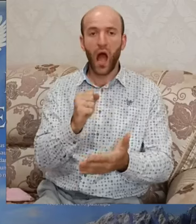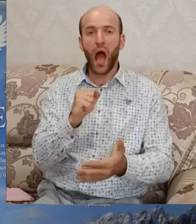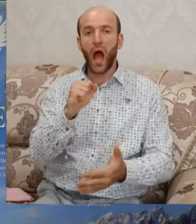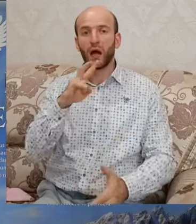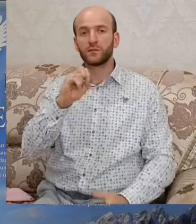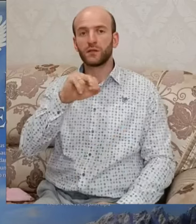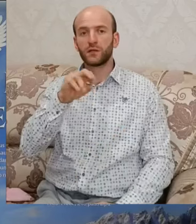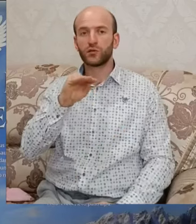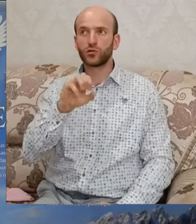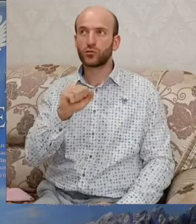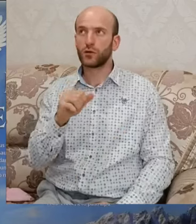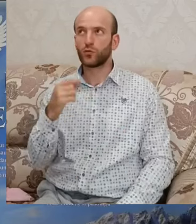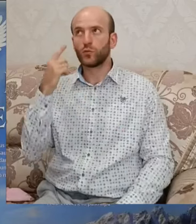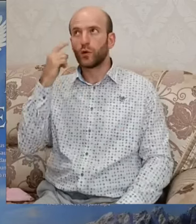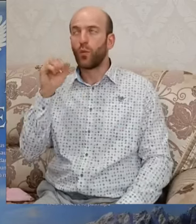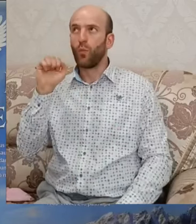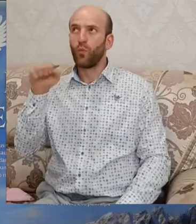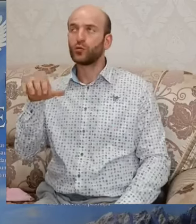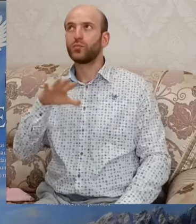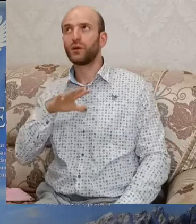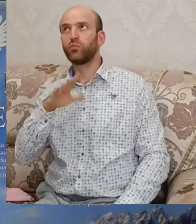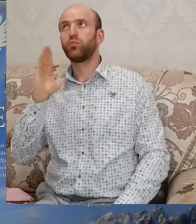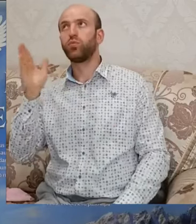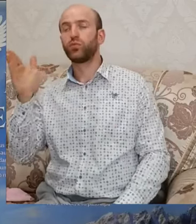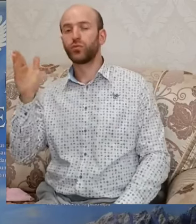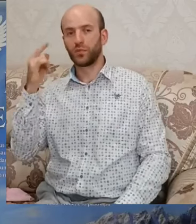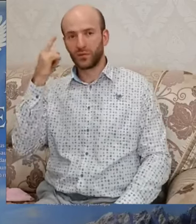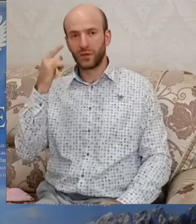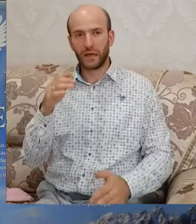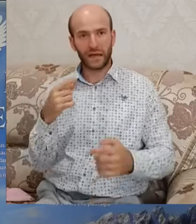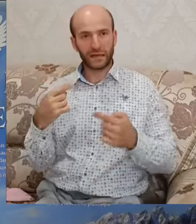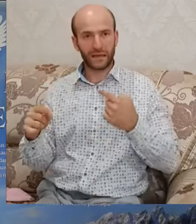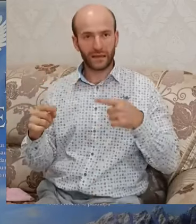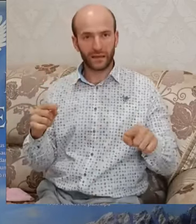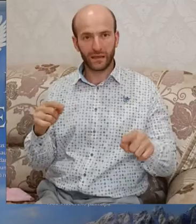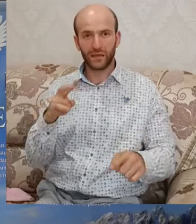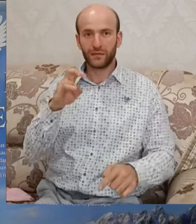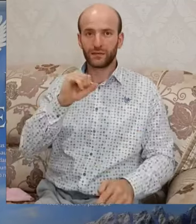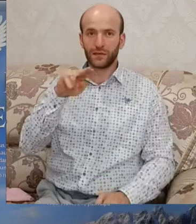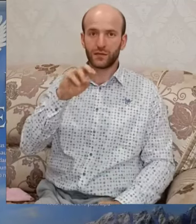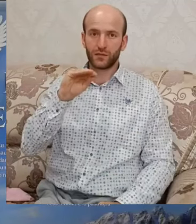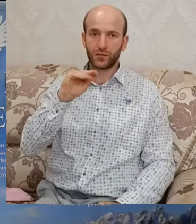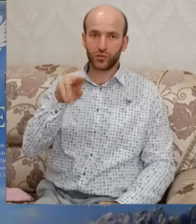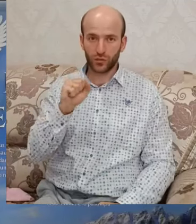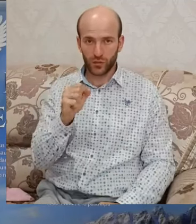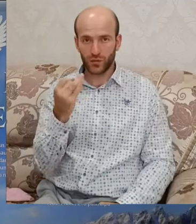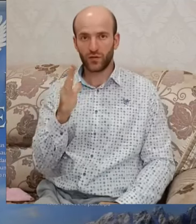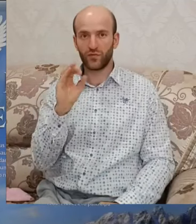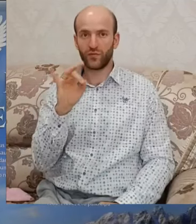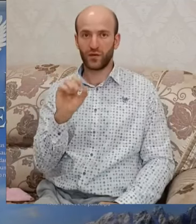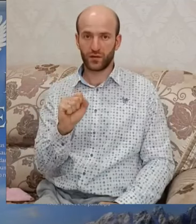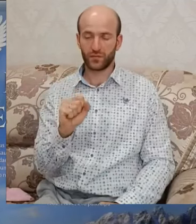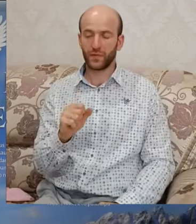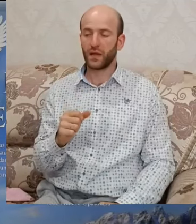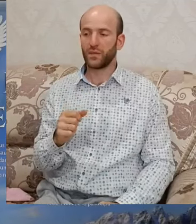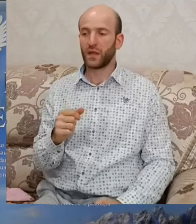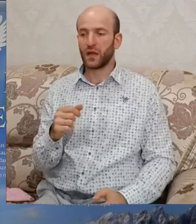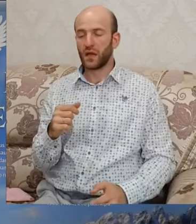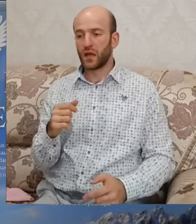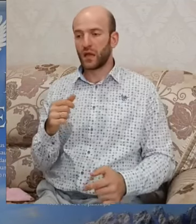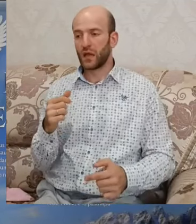Богу. Bet jis yra čia ir mano tikėjimas buvo irgi asmeniškai sustiprintas. Но он здесь, и моя вера tikiu, тоже была